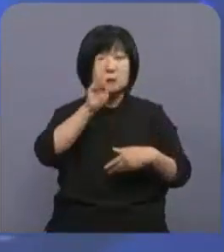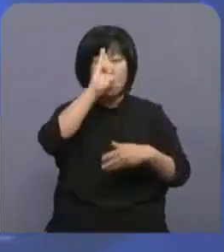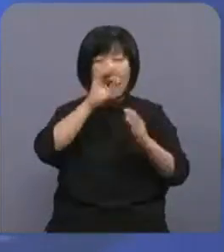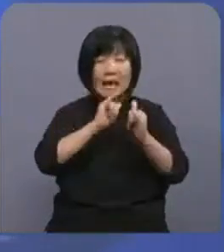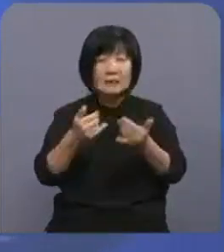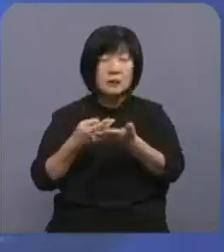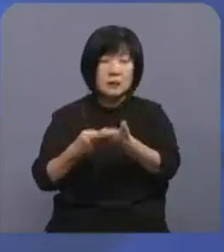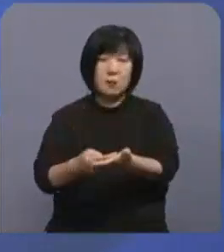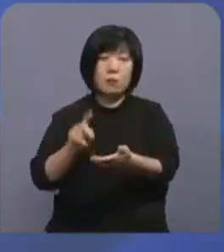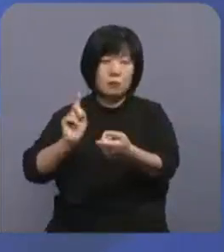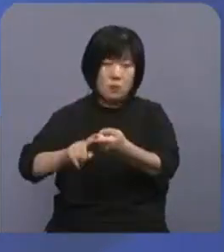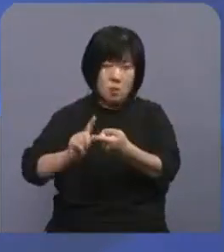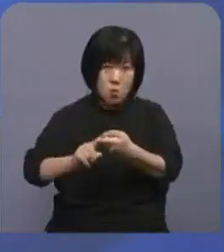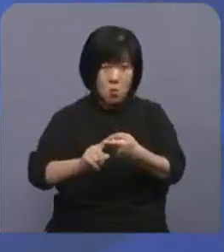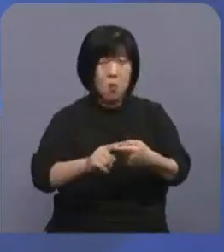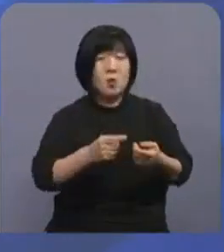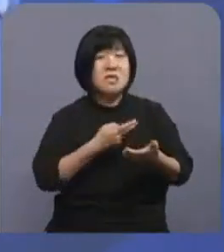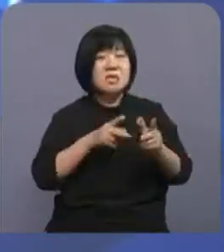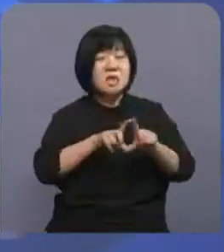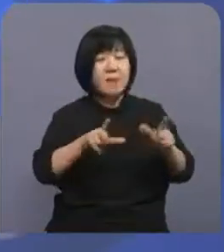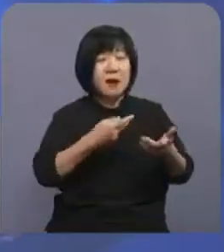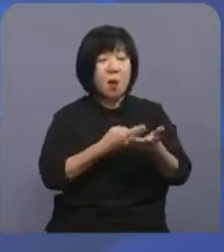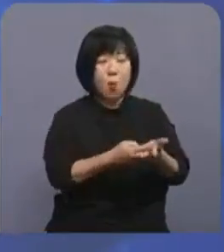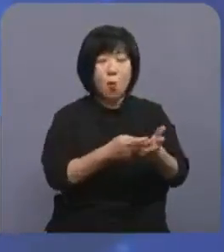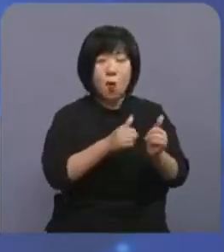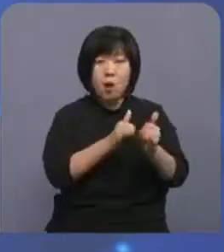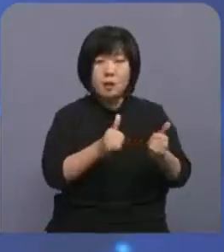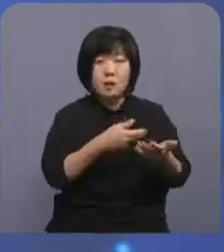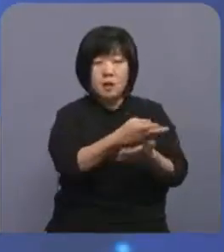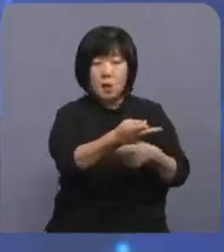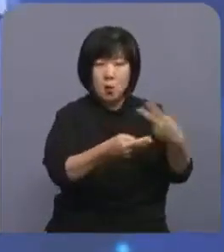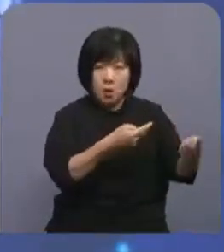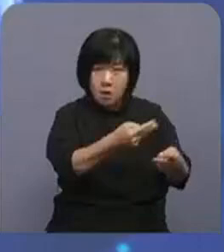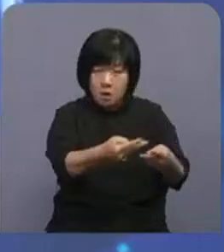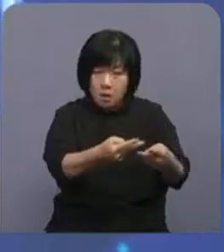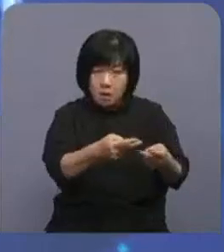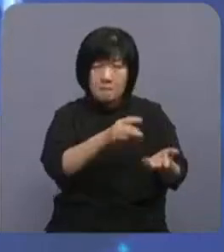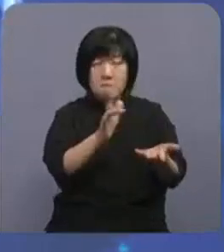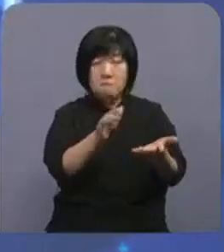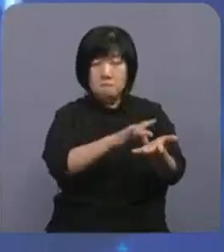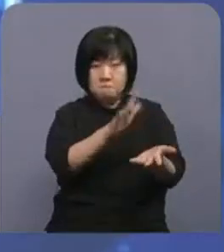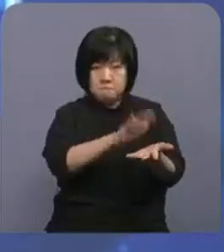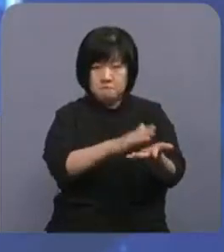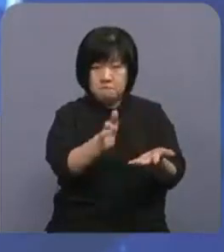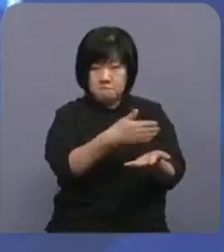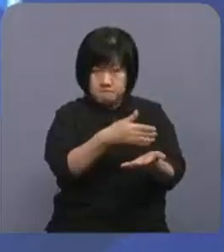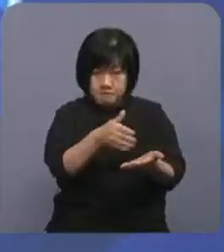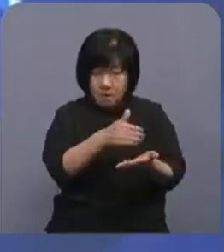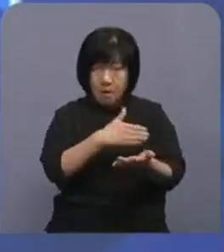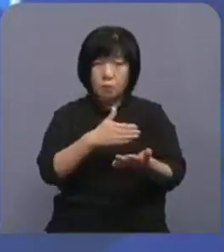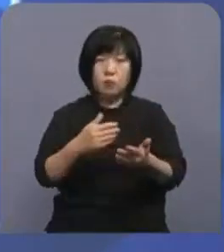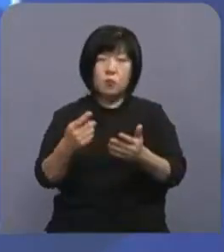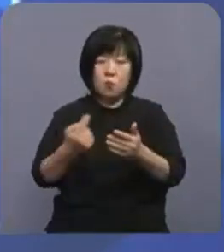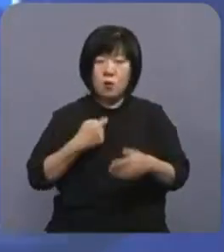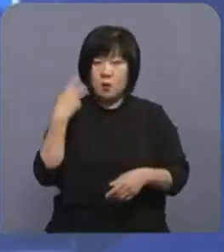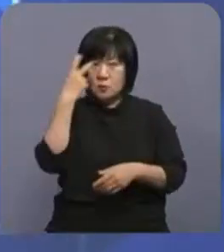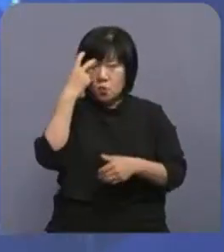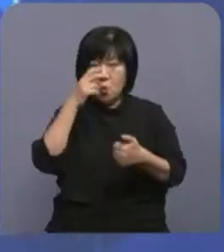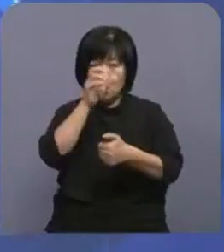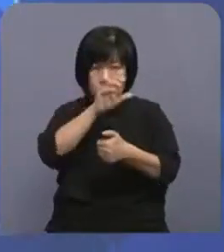제외한 이번 환자를 퇴원시켜 병실을 비우고 외래에 실려도 50% 정도로 유지하고 있습니다